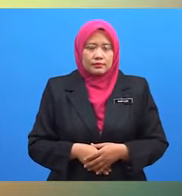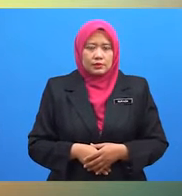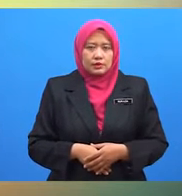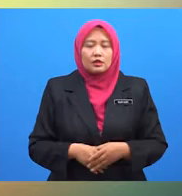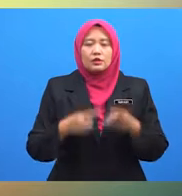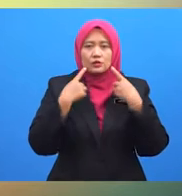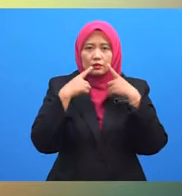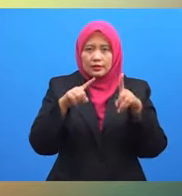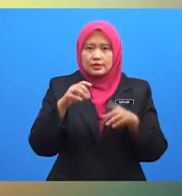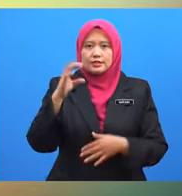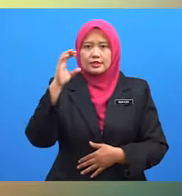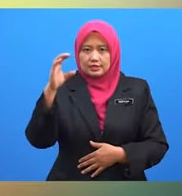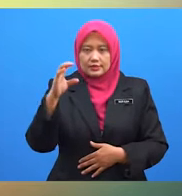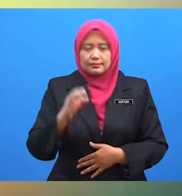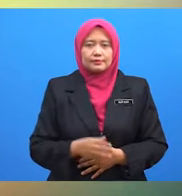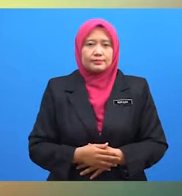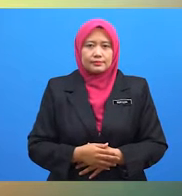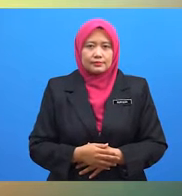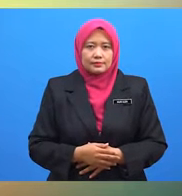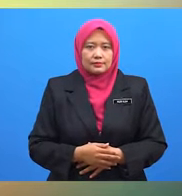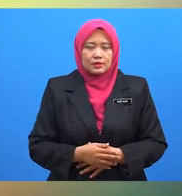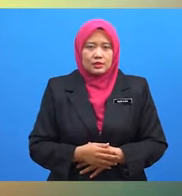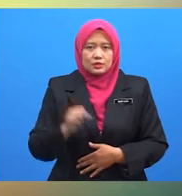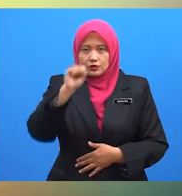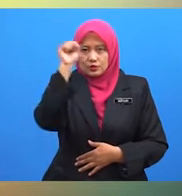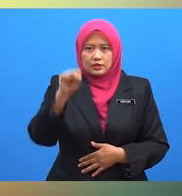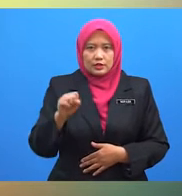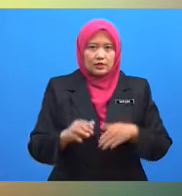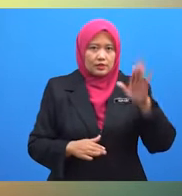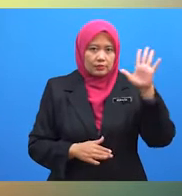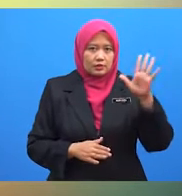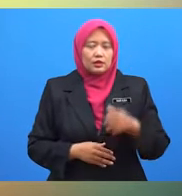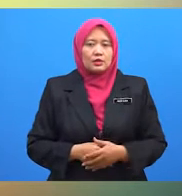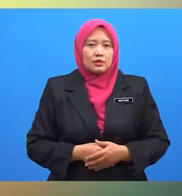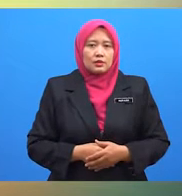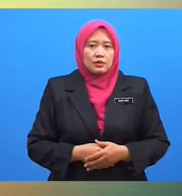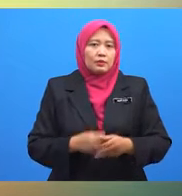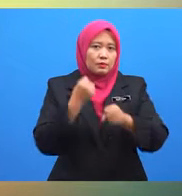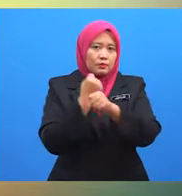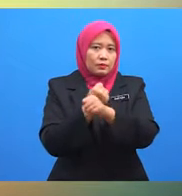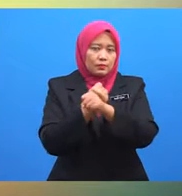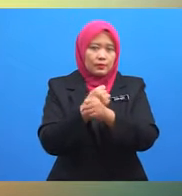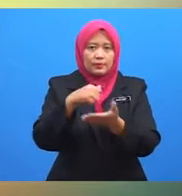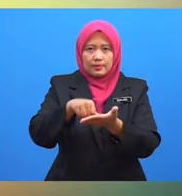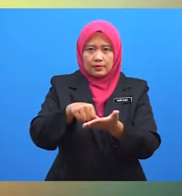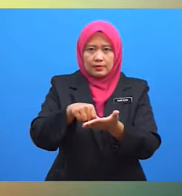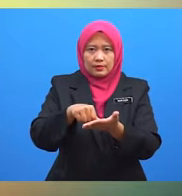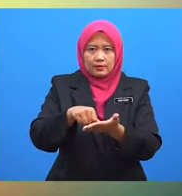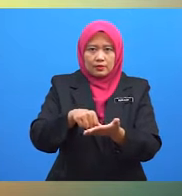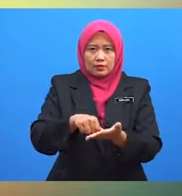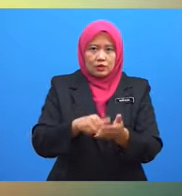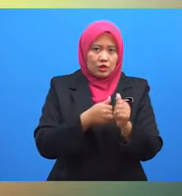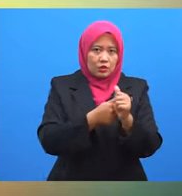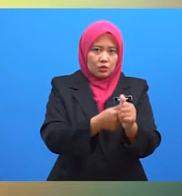C. Soalan kelima. Batu-batu bersurat yang berikut ditulis menggunakan bahasa